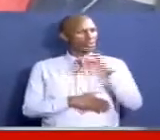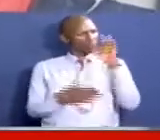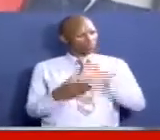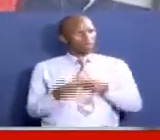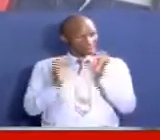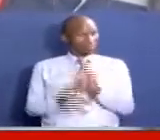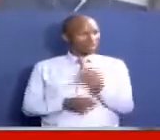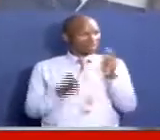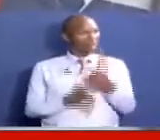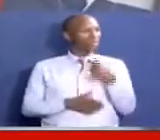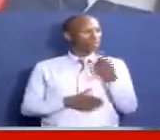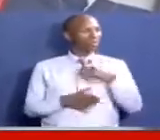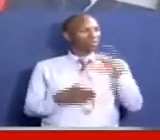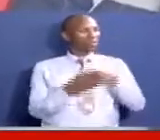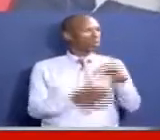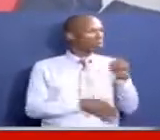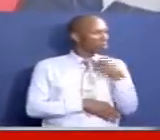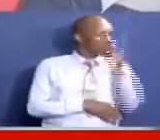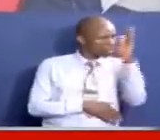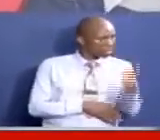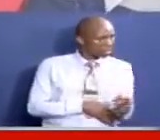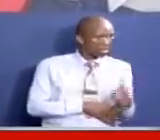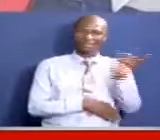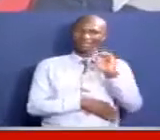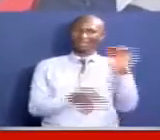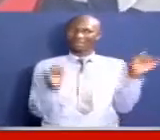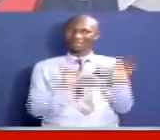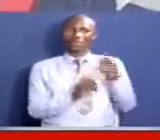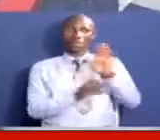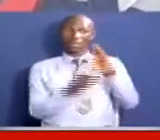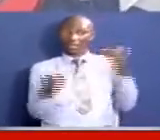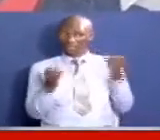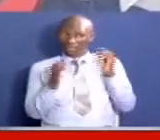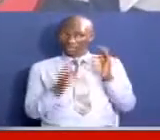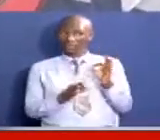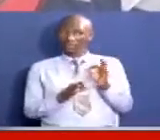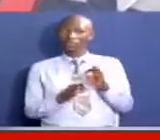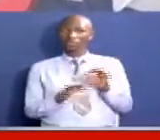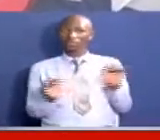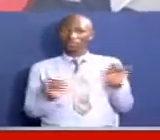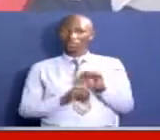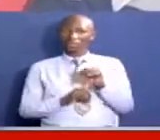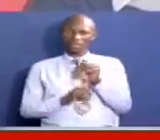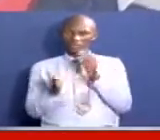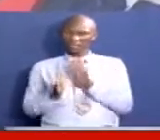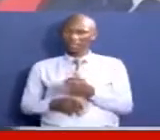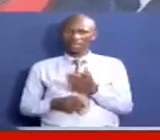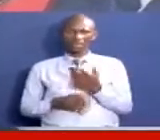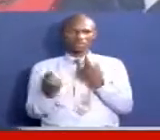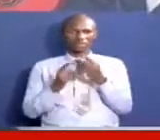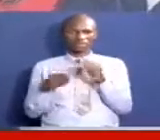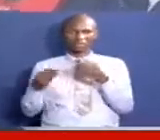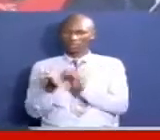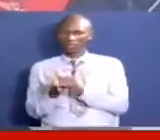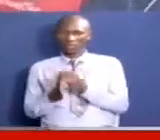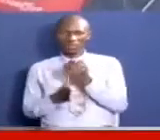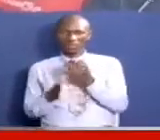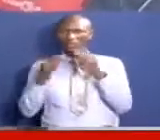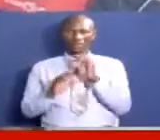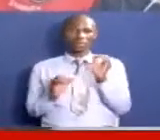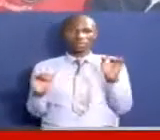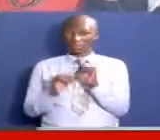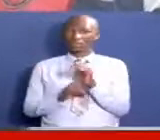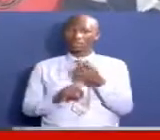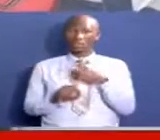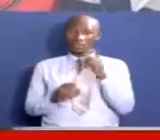tuwe nyivanga nye. Tuwe nyivanga nyo zu kwenye. Onake maundu maake ila tuzuwa. Onake tiepe mundu ayi tuwa nengi kivila kia ayi forever. Onake na